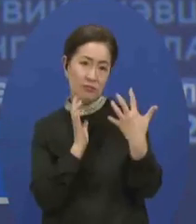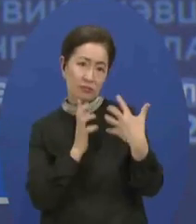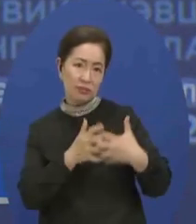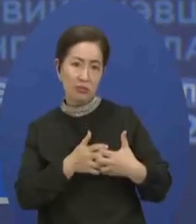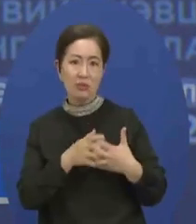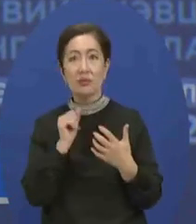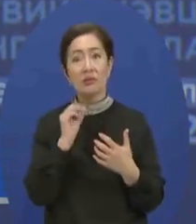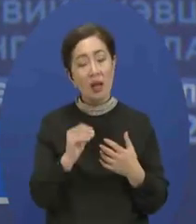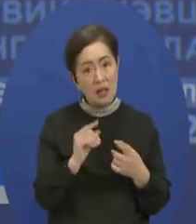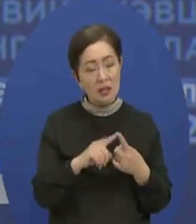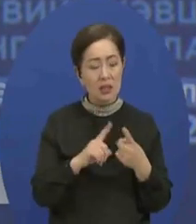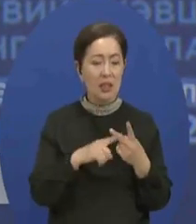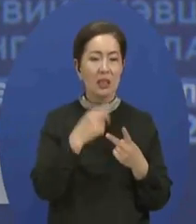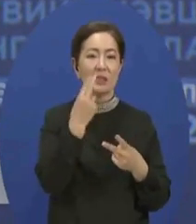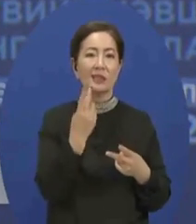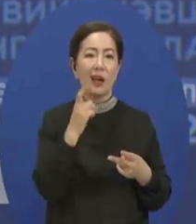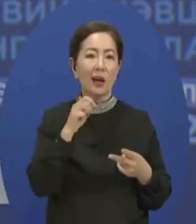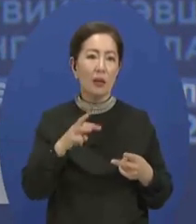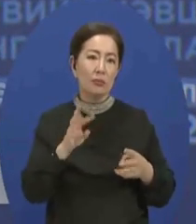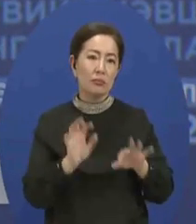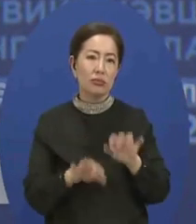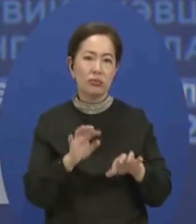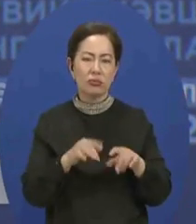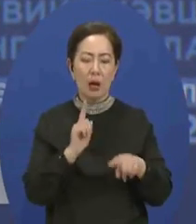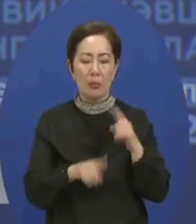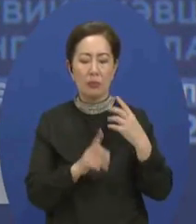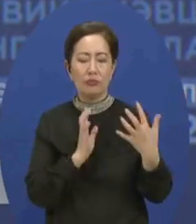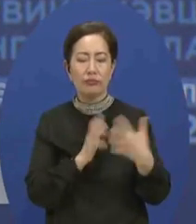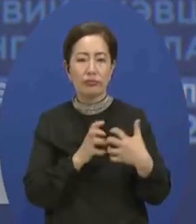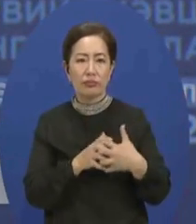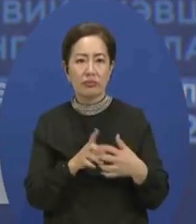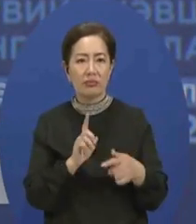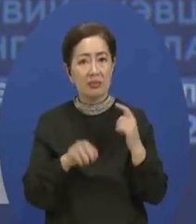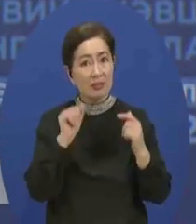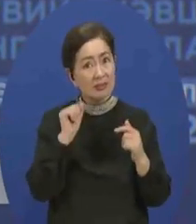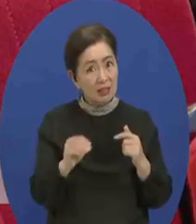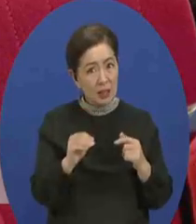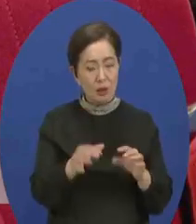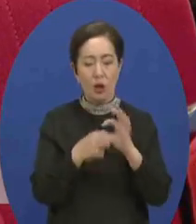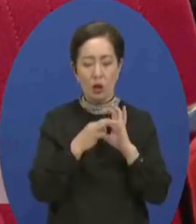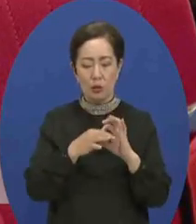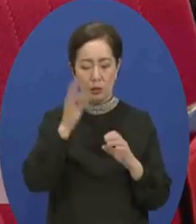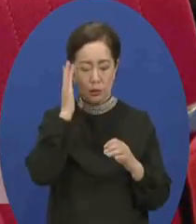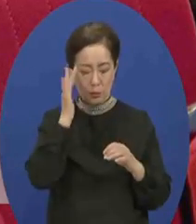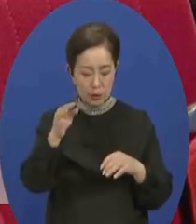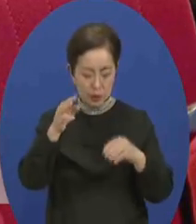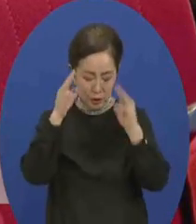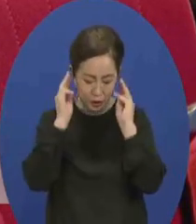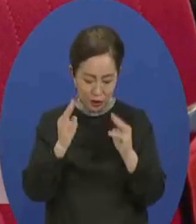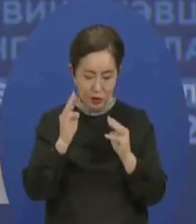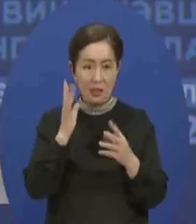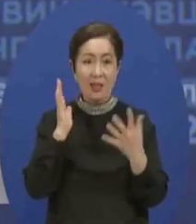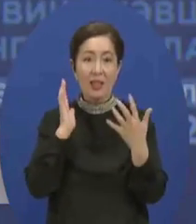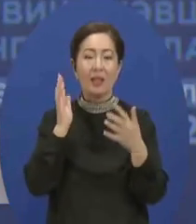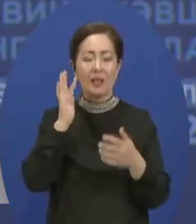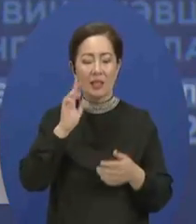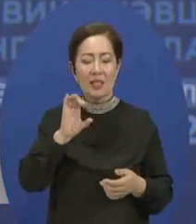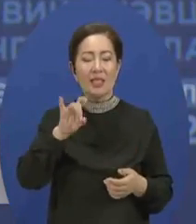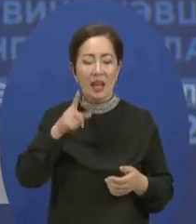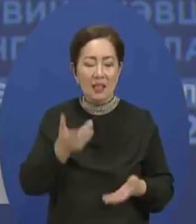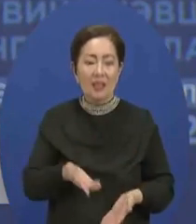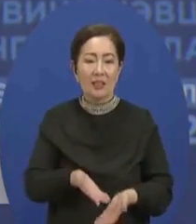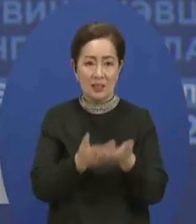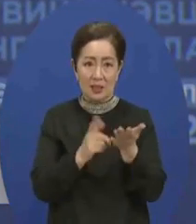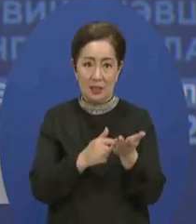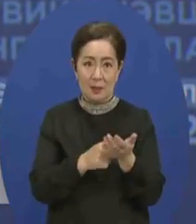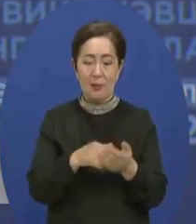вэ гэдэг энэ агуулга руу одоо илүү их тийм оруулах ийм одоо бодлогын шилжилт, стратегийн шилжилт бас хийх гэн зүйтэй юм аа. Хамарч болох дэмжлэгийн хүрээнд бид нар экспортыг